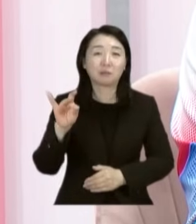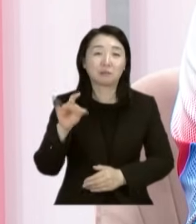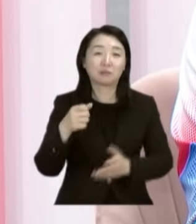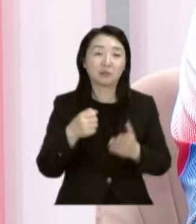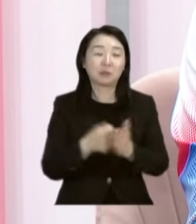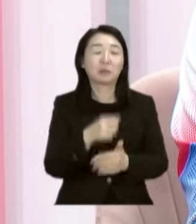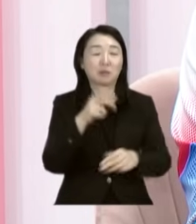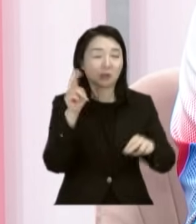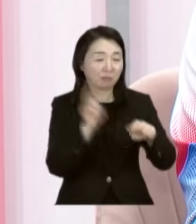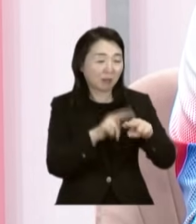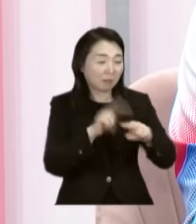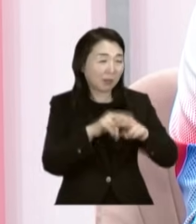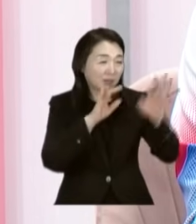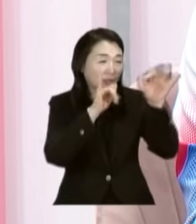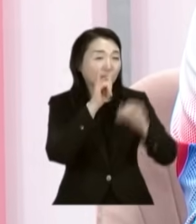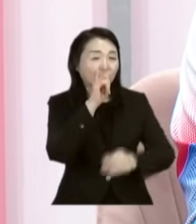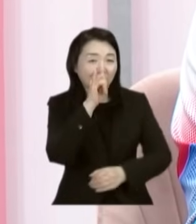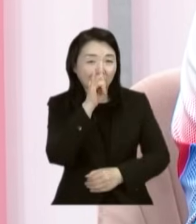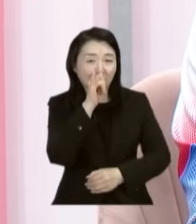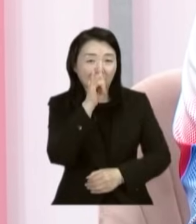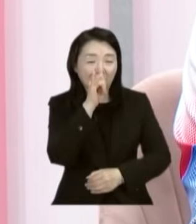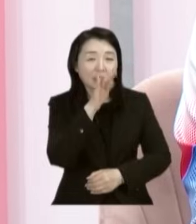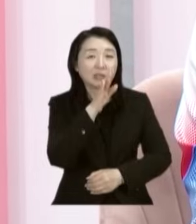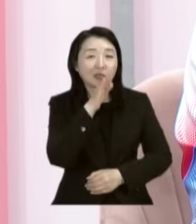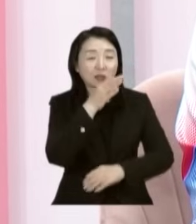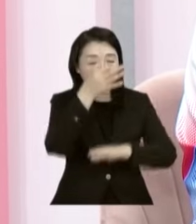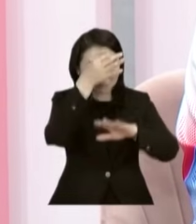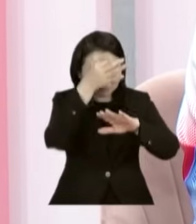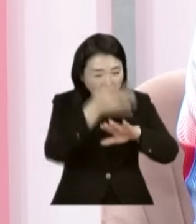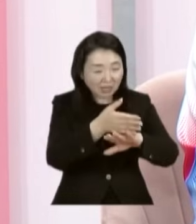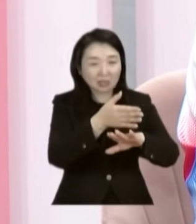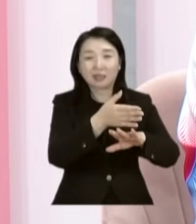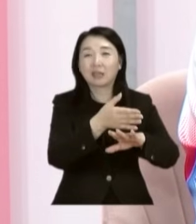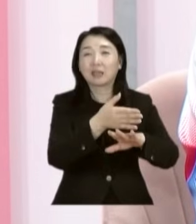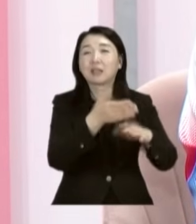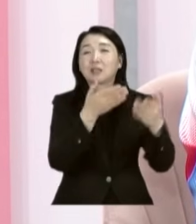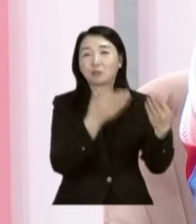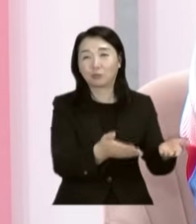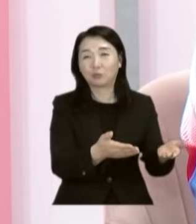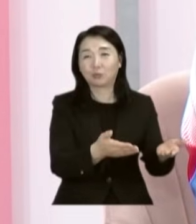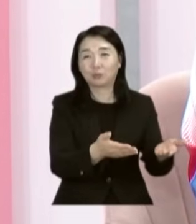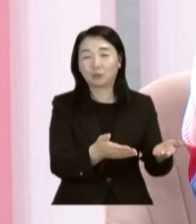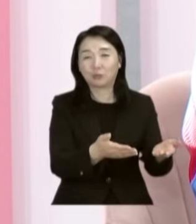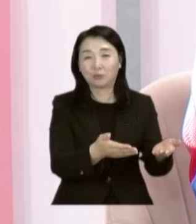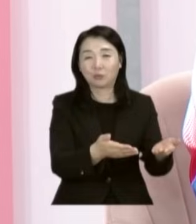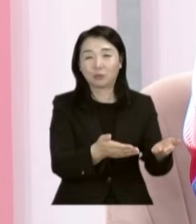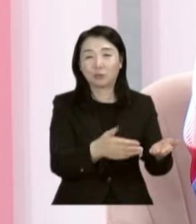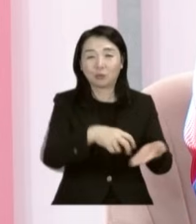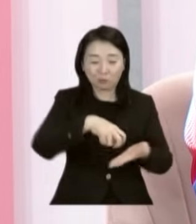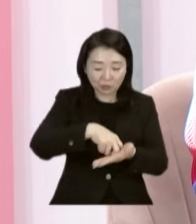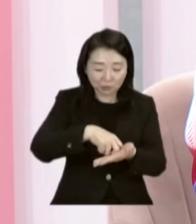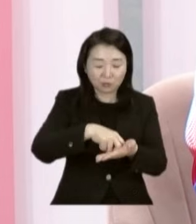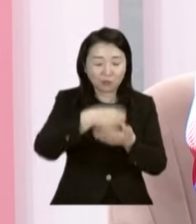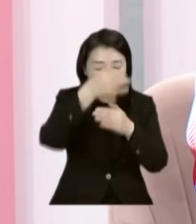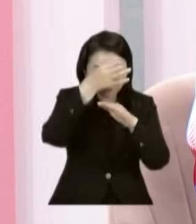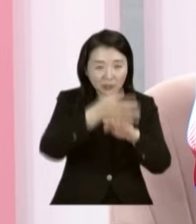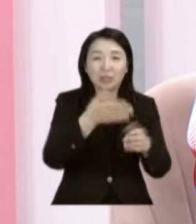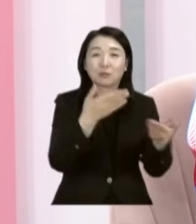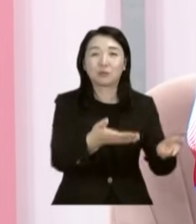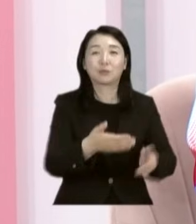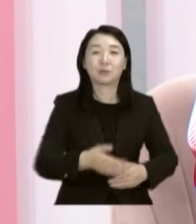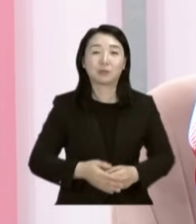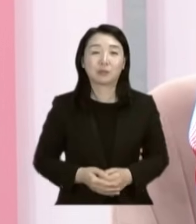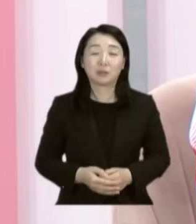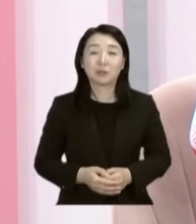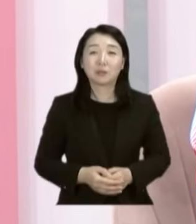미서 너한테 그런 실수했는데 정말로 미안하다 그러면서 제가 미안하다 무릎 꿇고 사과를 했어요